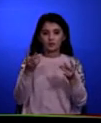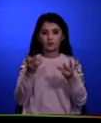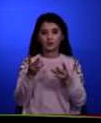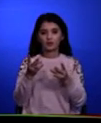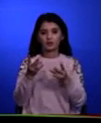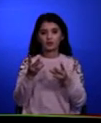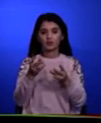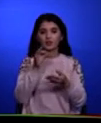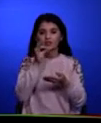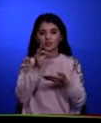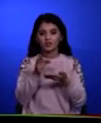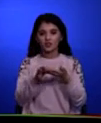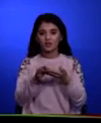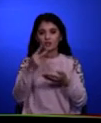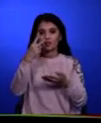olamiz. Natija